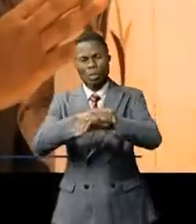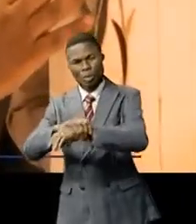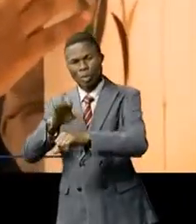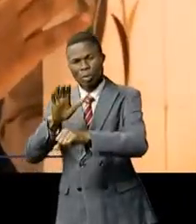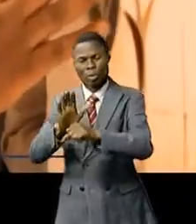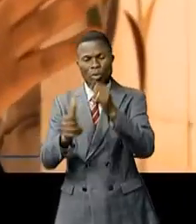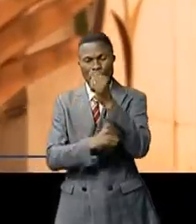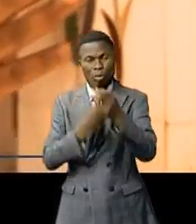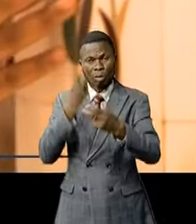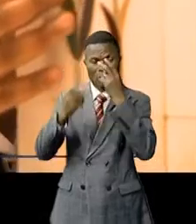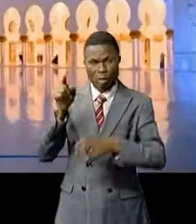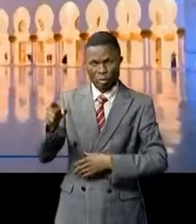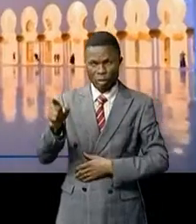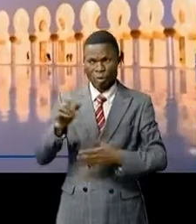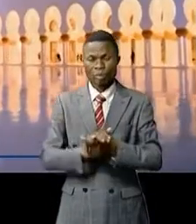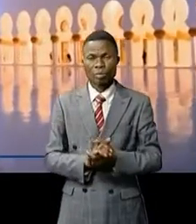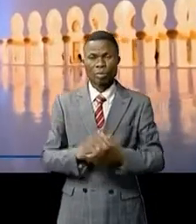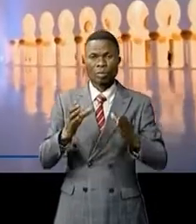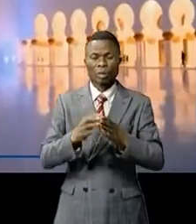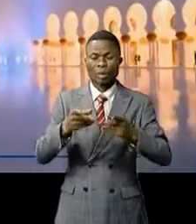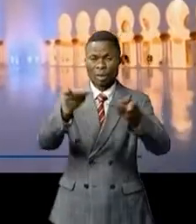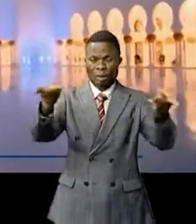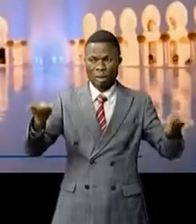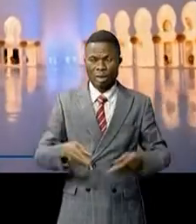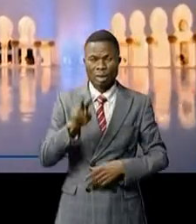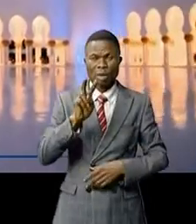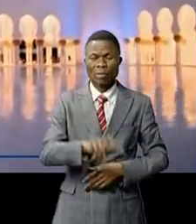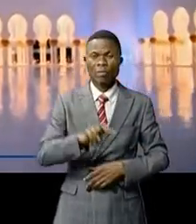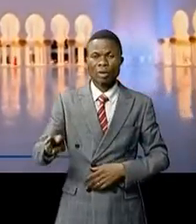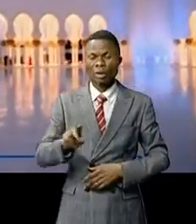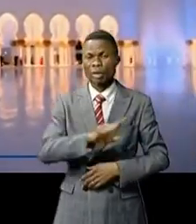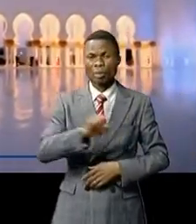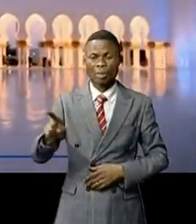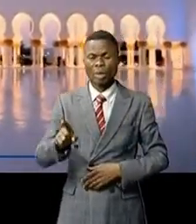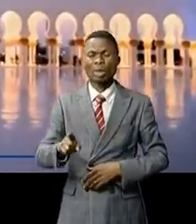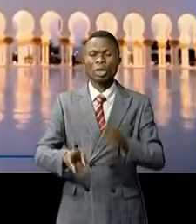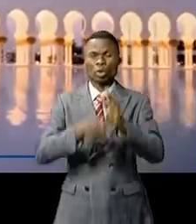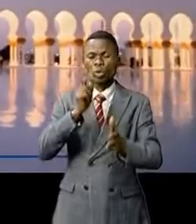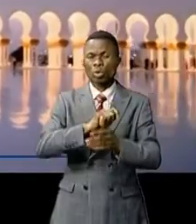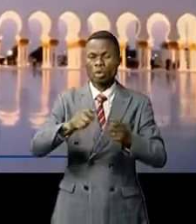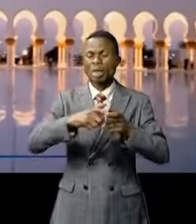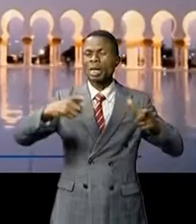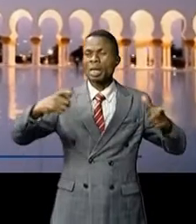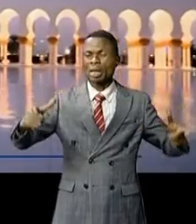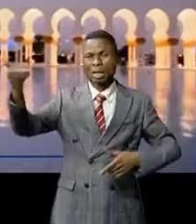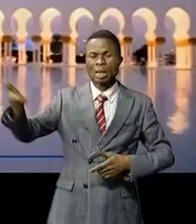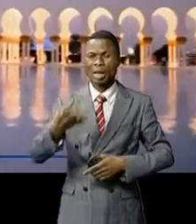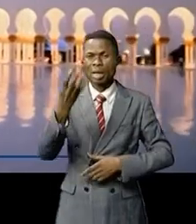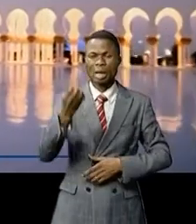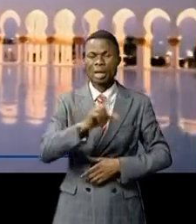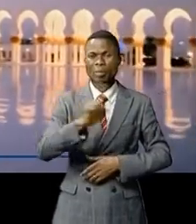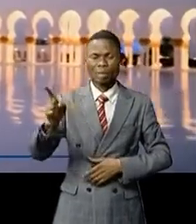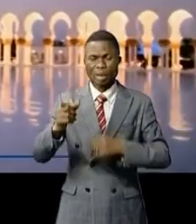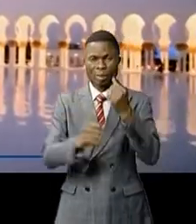aux Émirats Arabes Unis. Avec une superficie de 22 412 mètres carrés et sa capacité d'accueil de 40 000